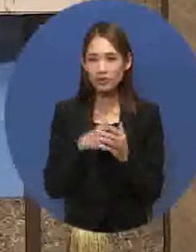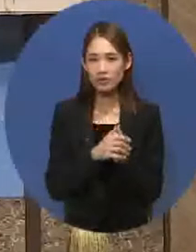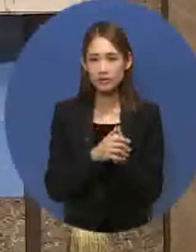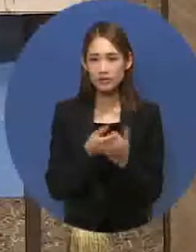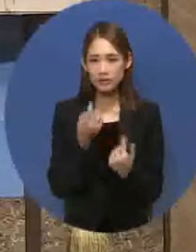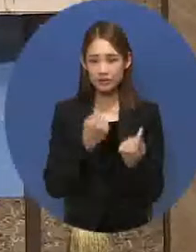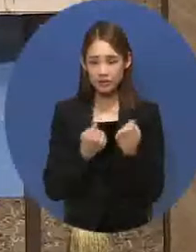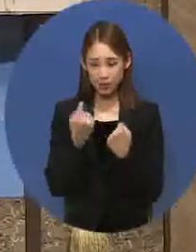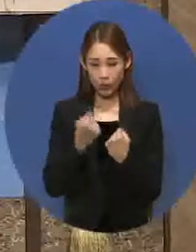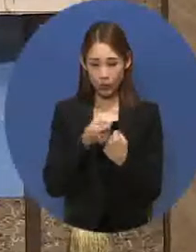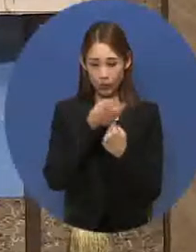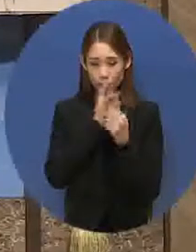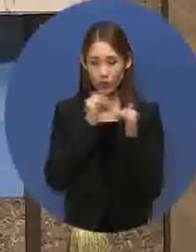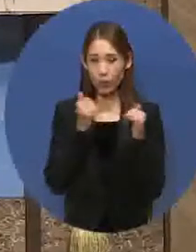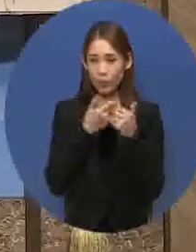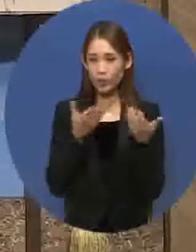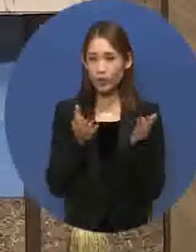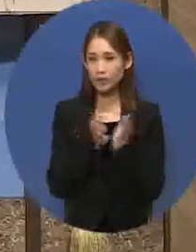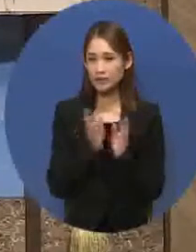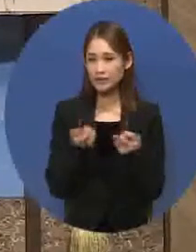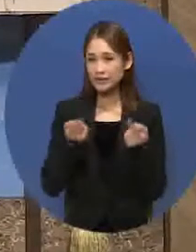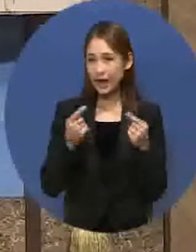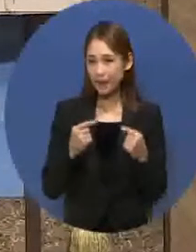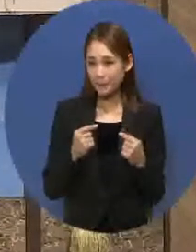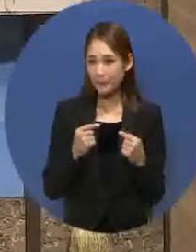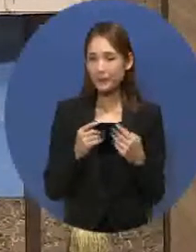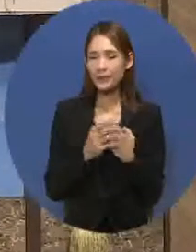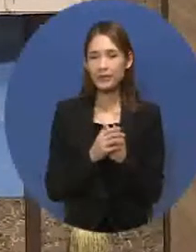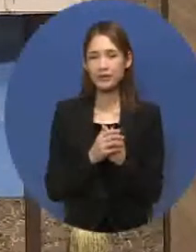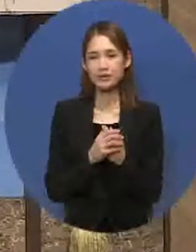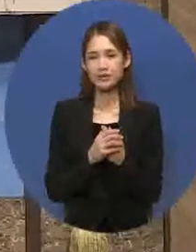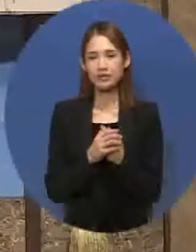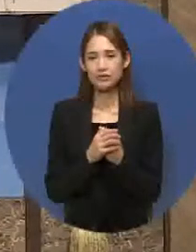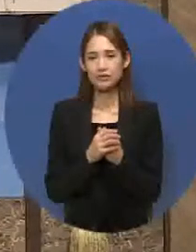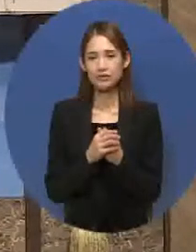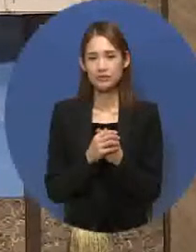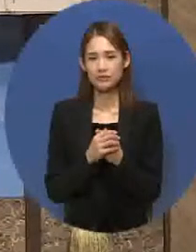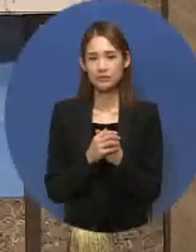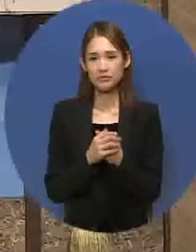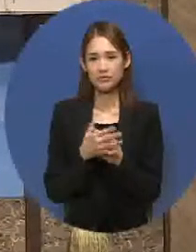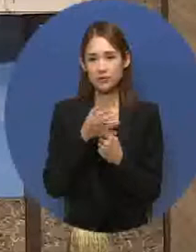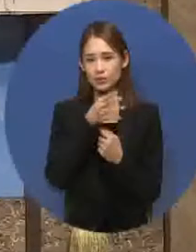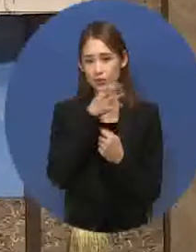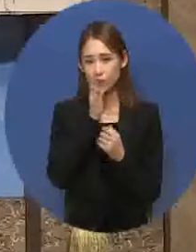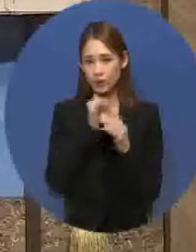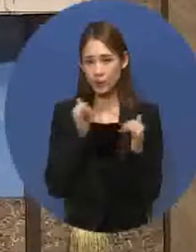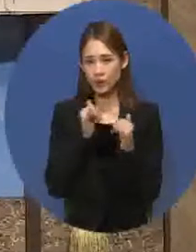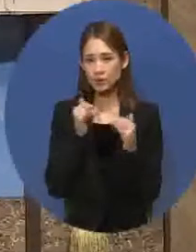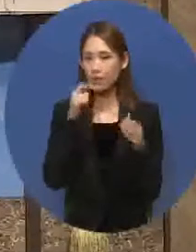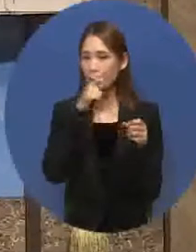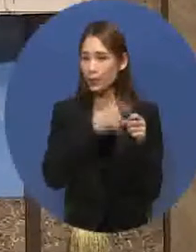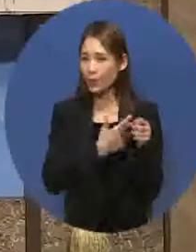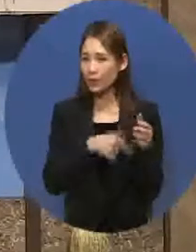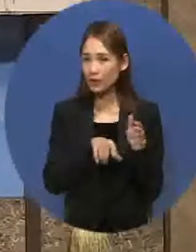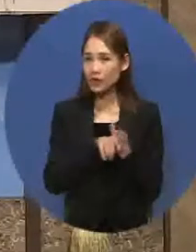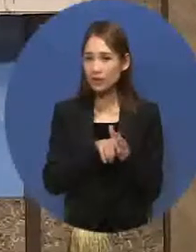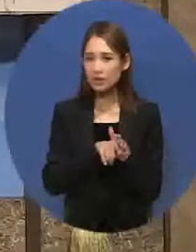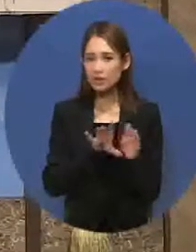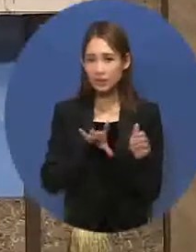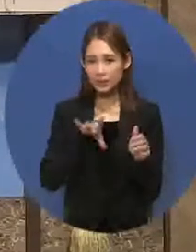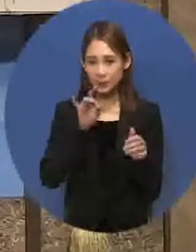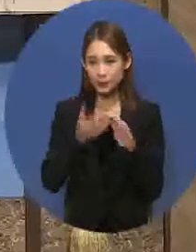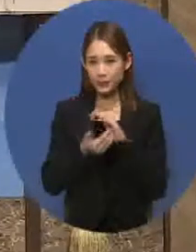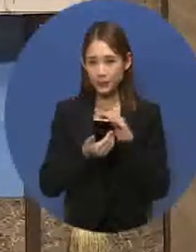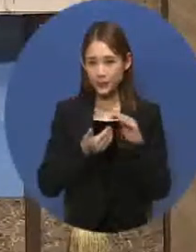경로당에 나오고 노인회에 참여를 하면은 노인들을 위해서